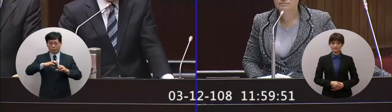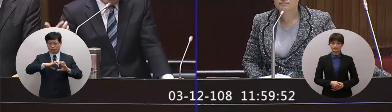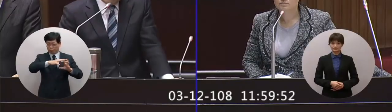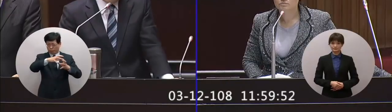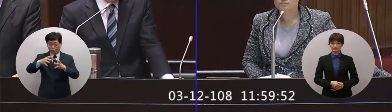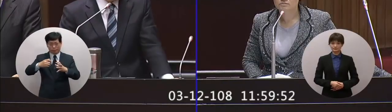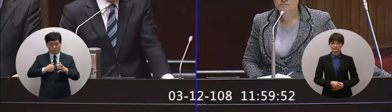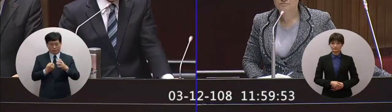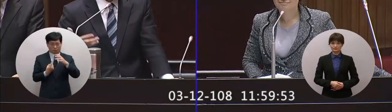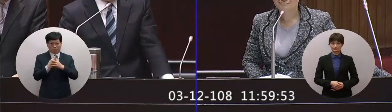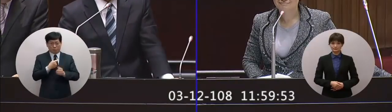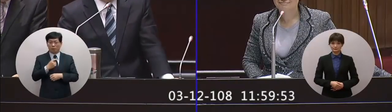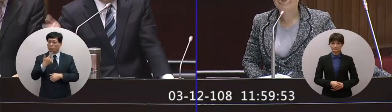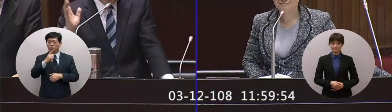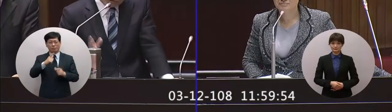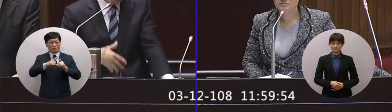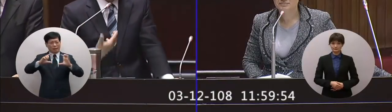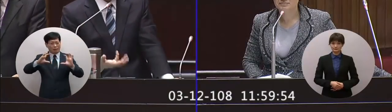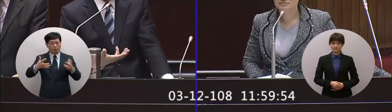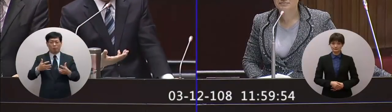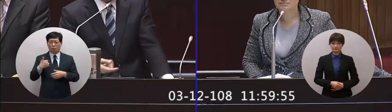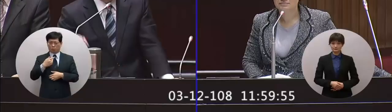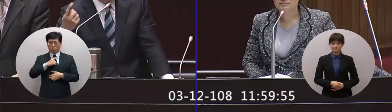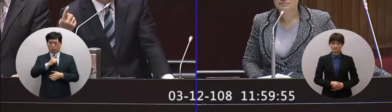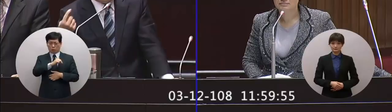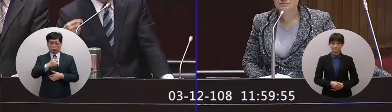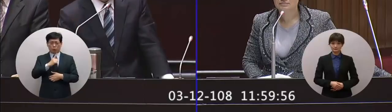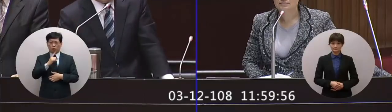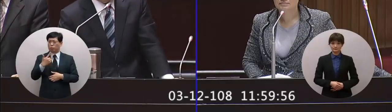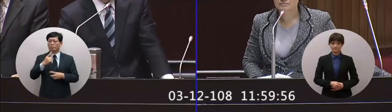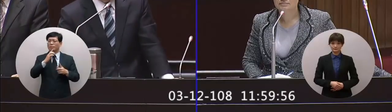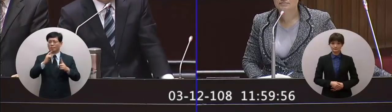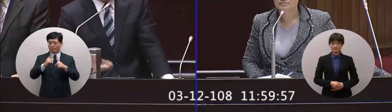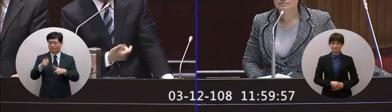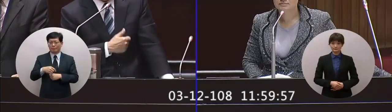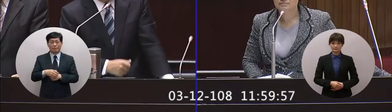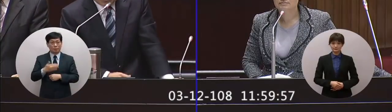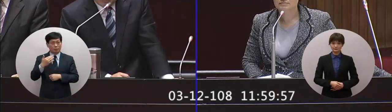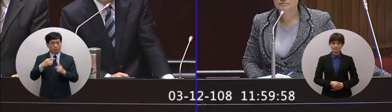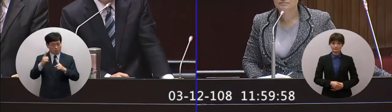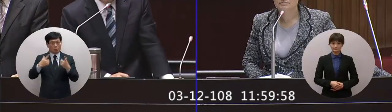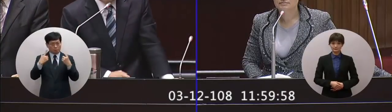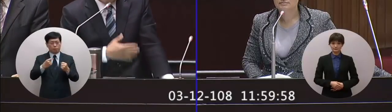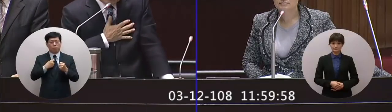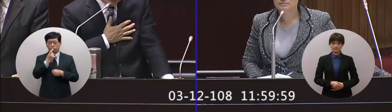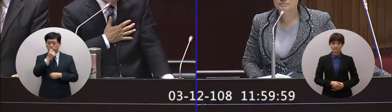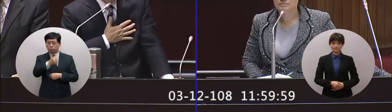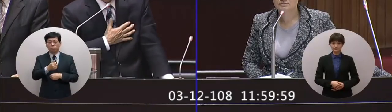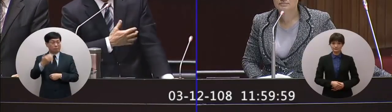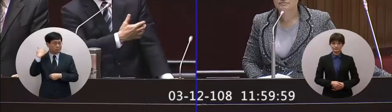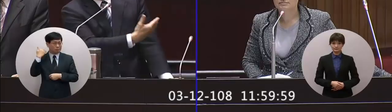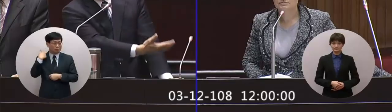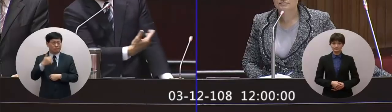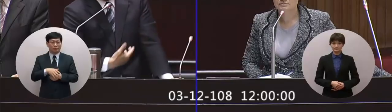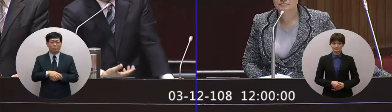地，台湾靠的不是大国，不是物产，而是人才。人才需要语言啊。我们过